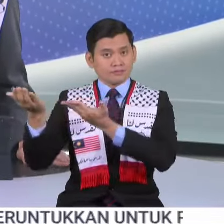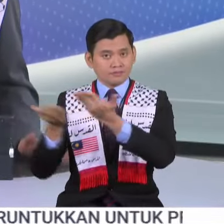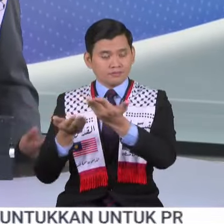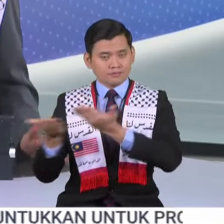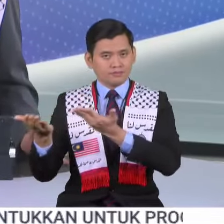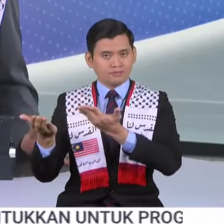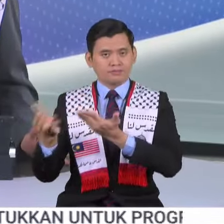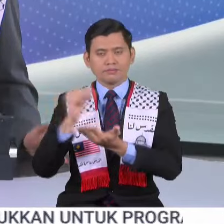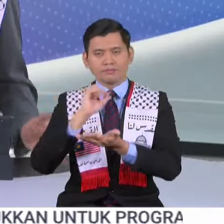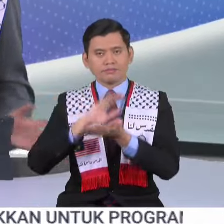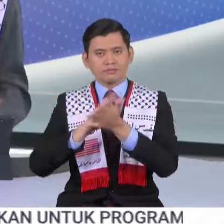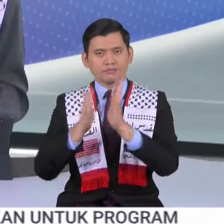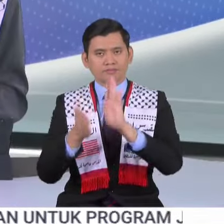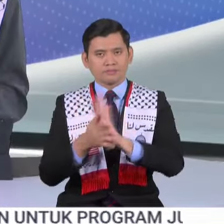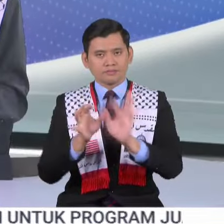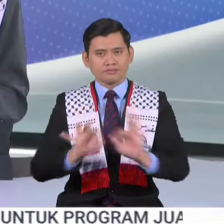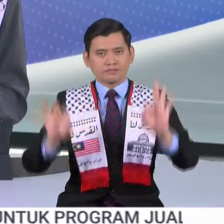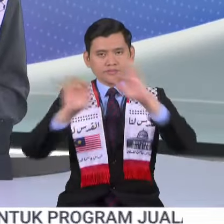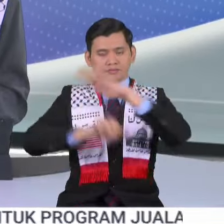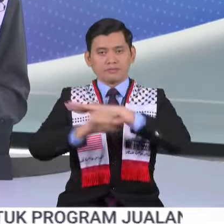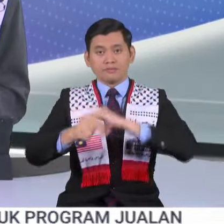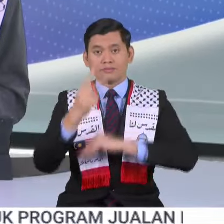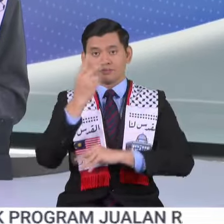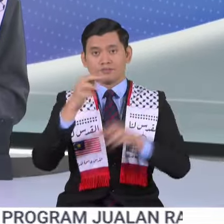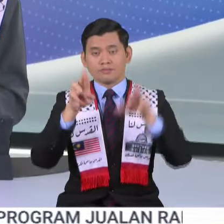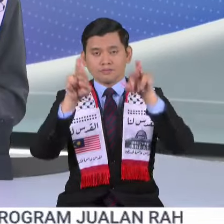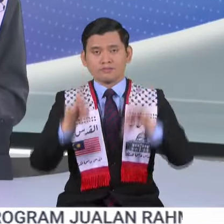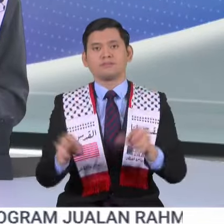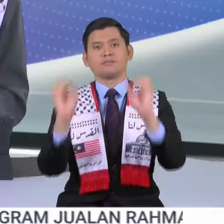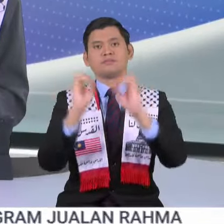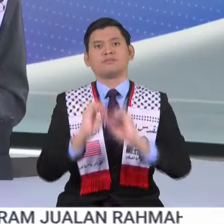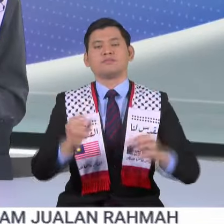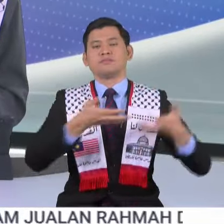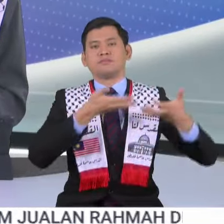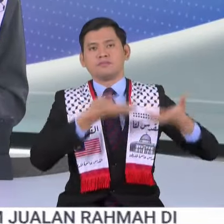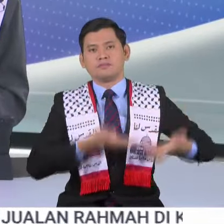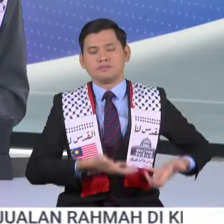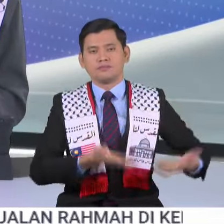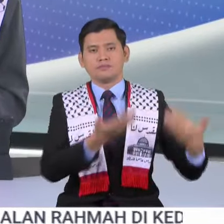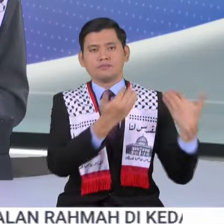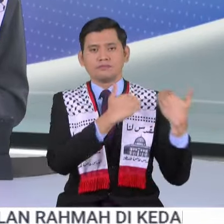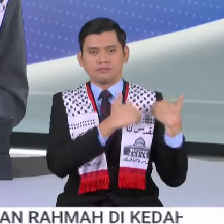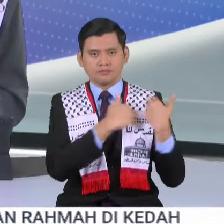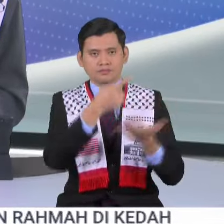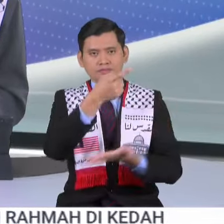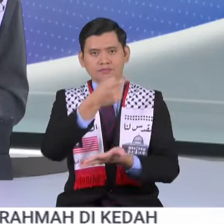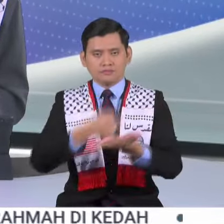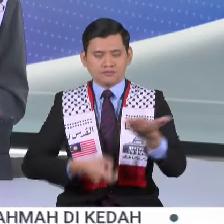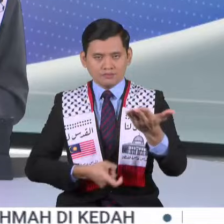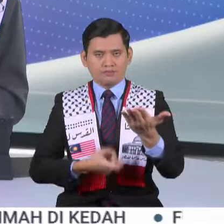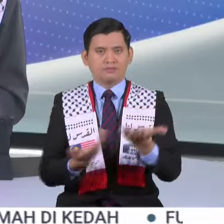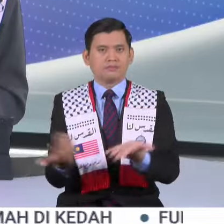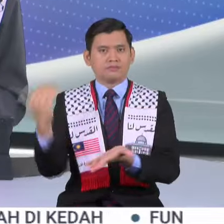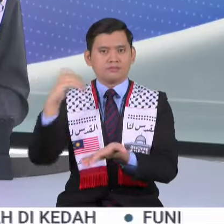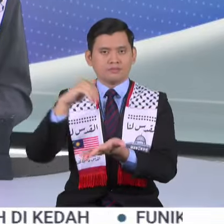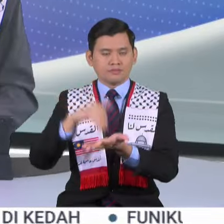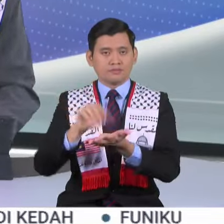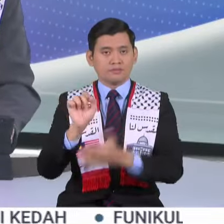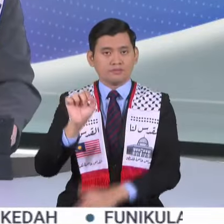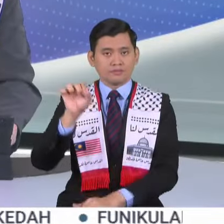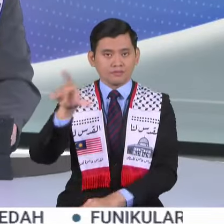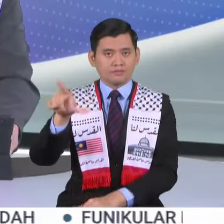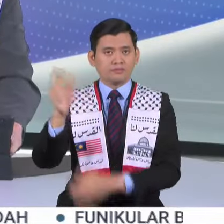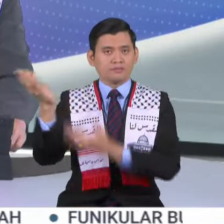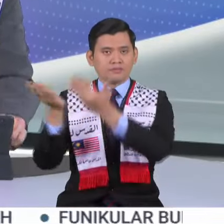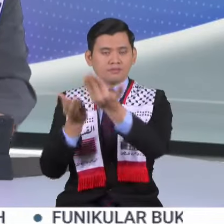gaya hidup rakyat. Ia bagi memastikan rakyat tidak terbeban dengan kadar cukai kepenggunaan yang lebih tinggi. Ia cukai untuk